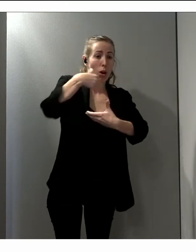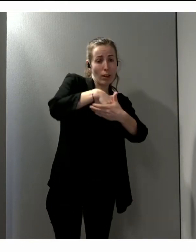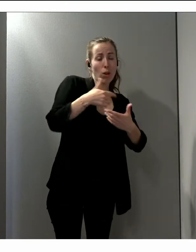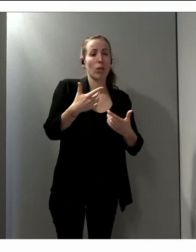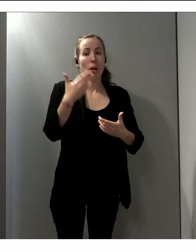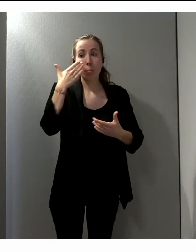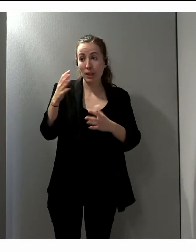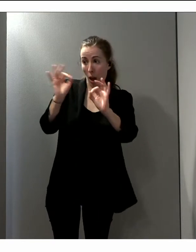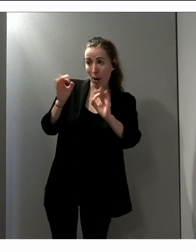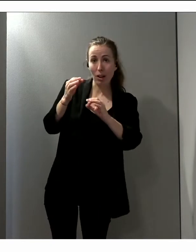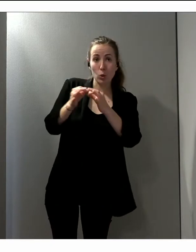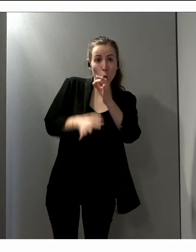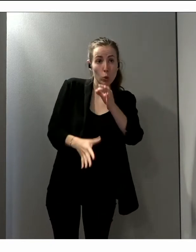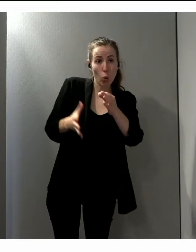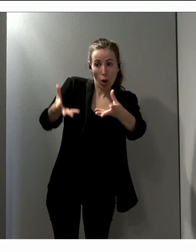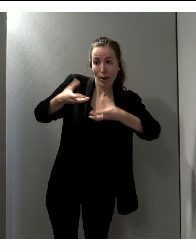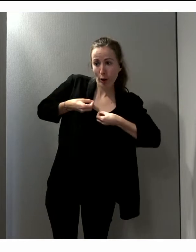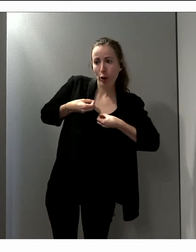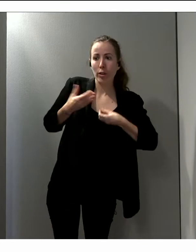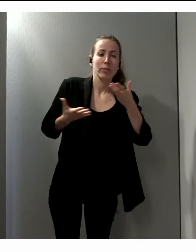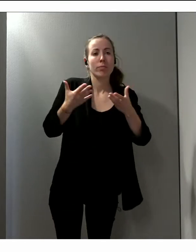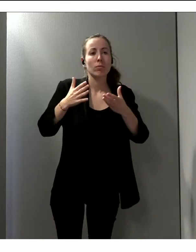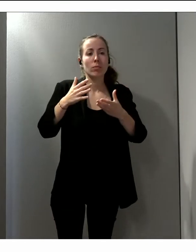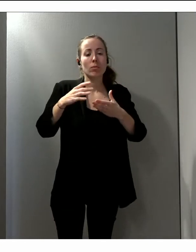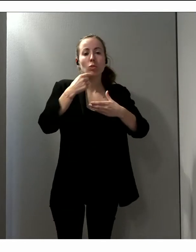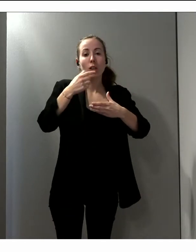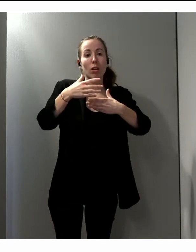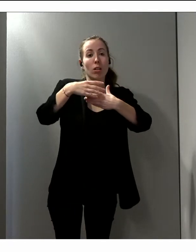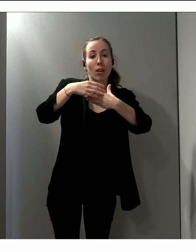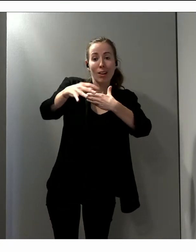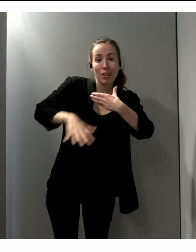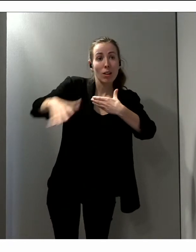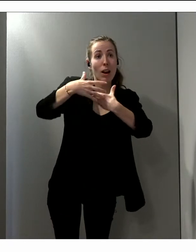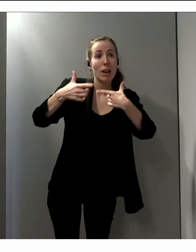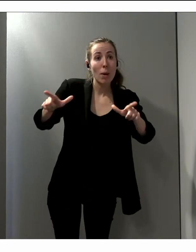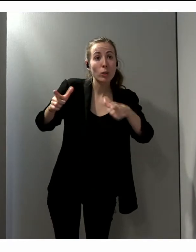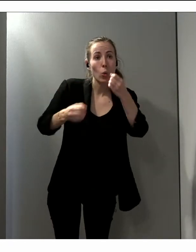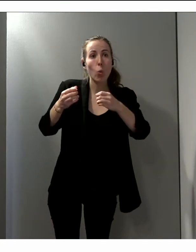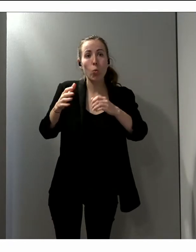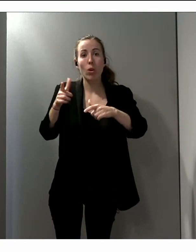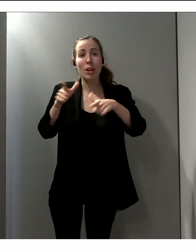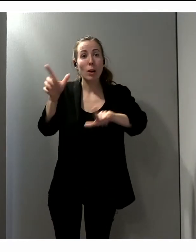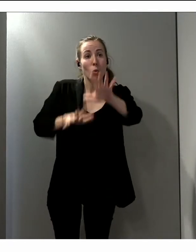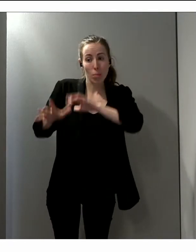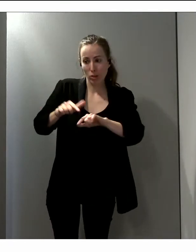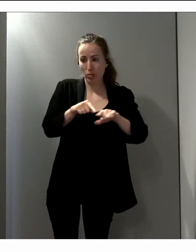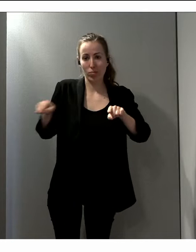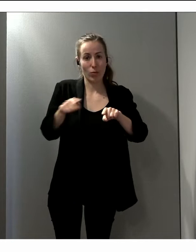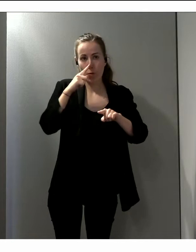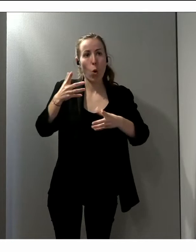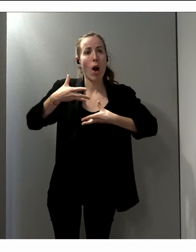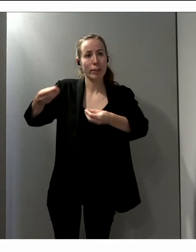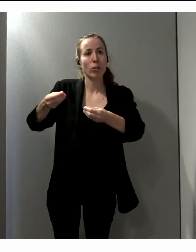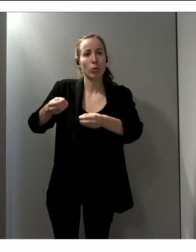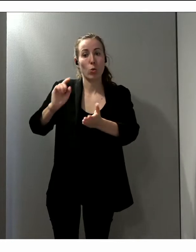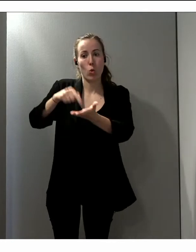pas, soit dans la perspective de la libération, soit une fois libérées quand elles exécutent une peine en aménagement de peine. Les dernières enquêtes qui ont été